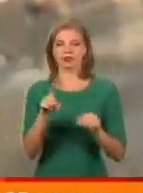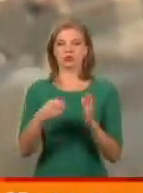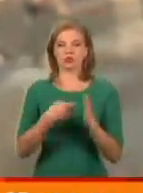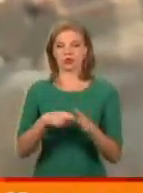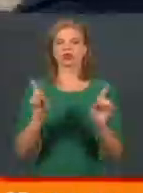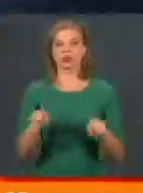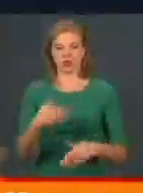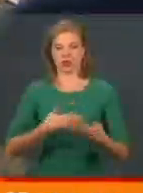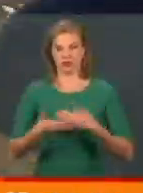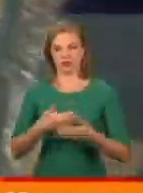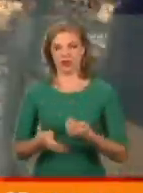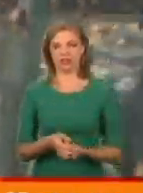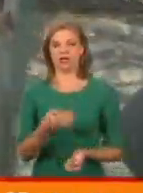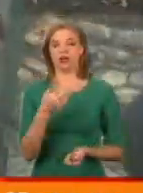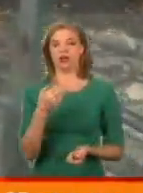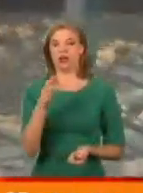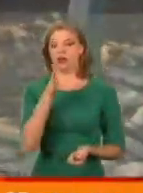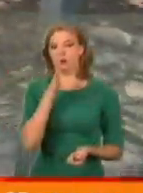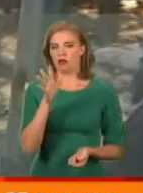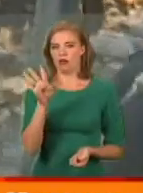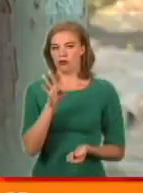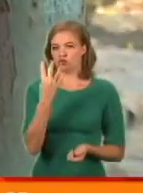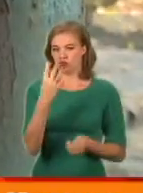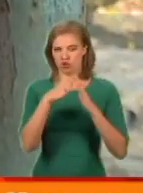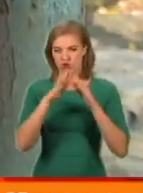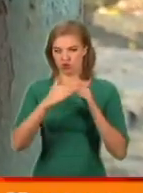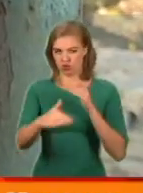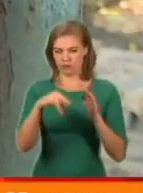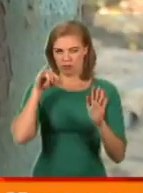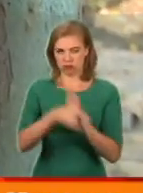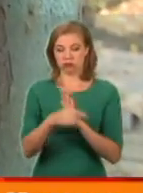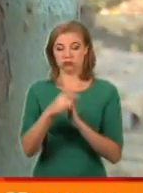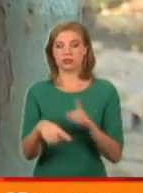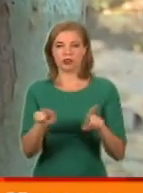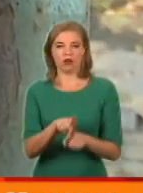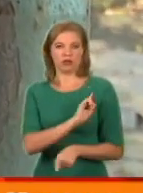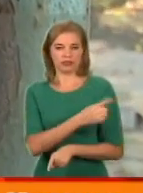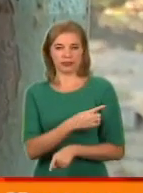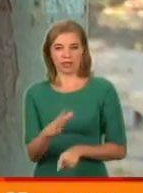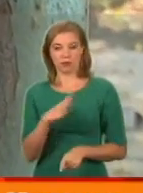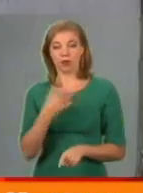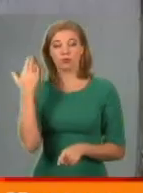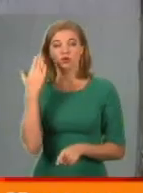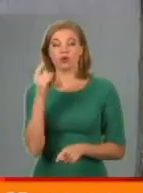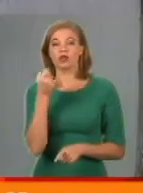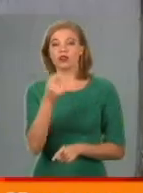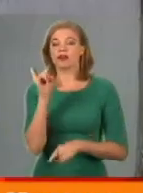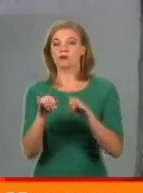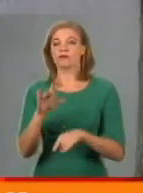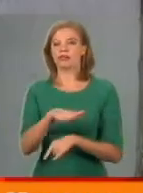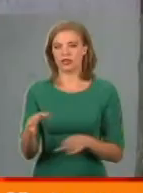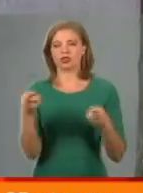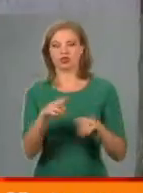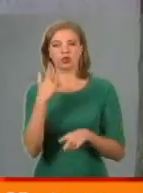так само інвалід. Швелера наскось пробити. Яка сила була удара. Тієї ночі, згадує, ледь умовила дітей